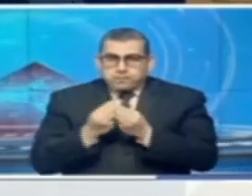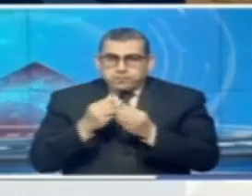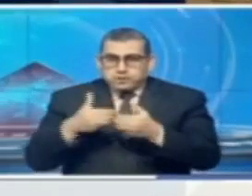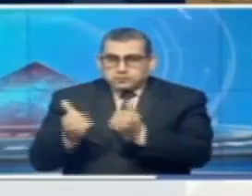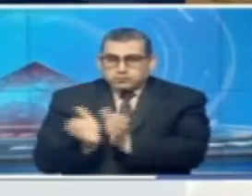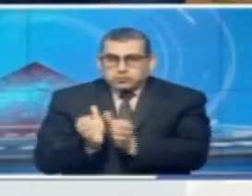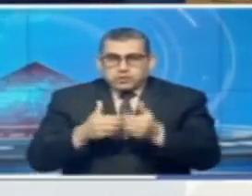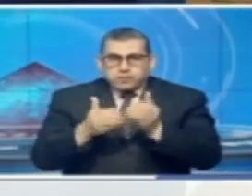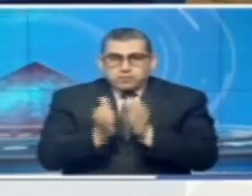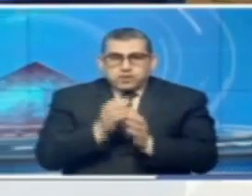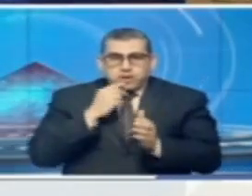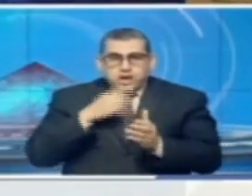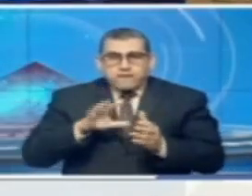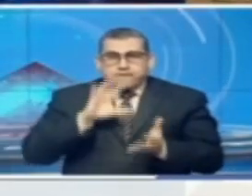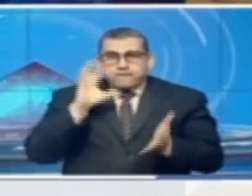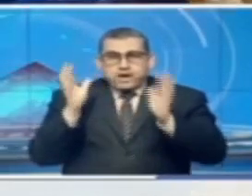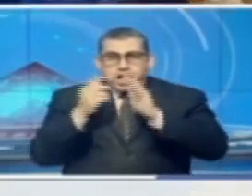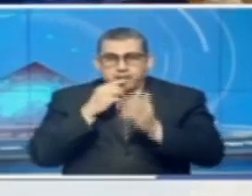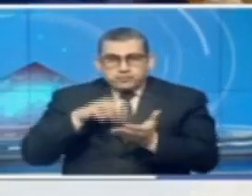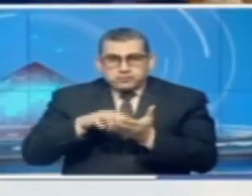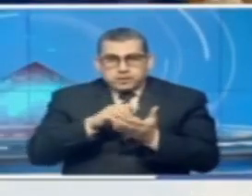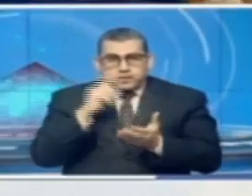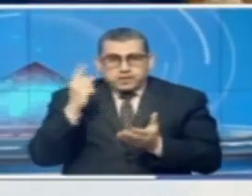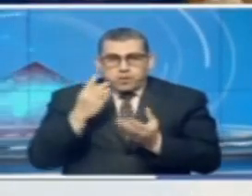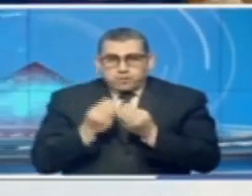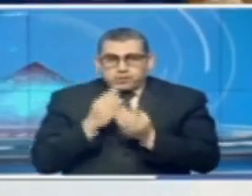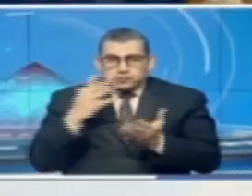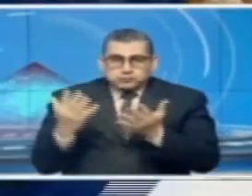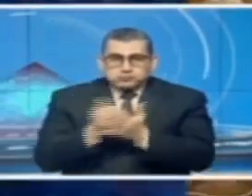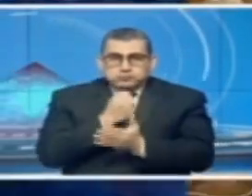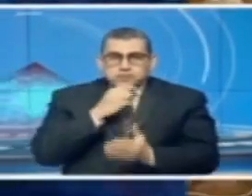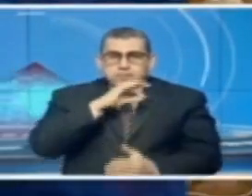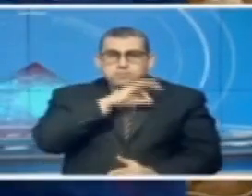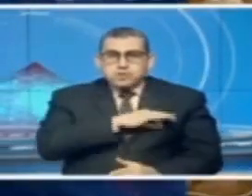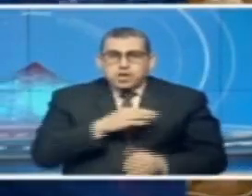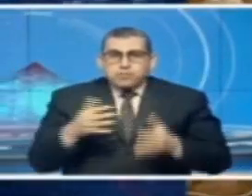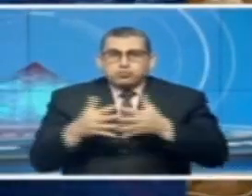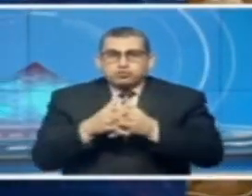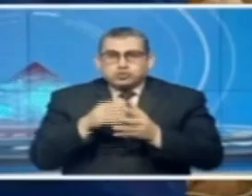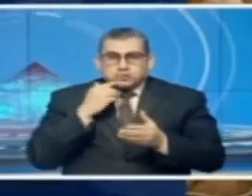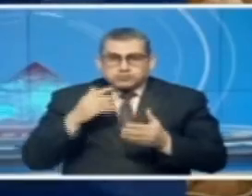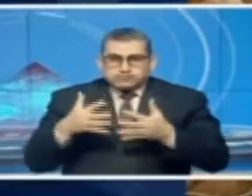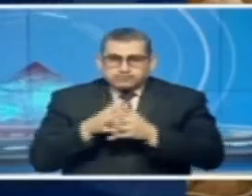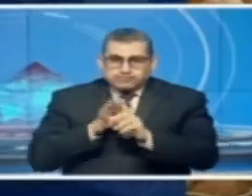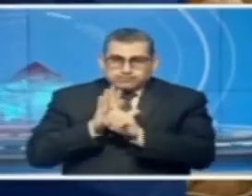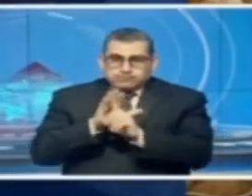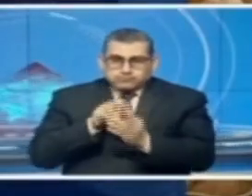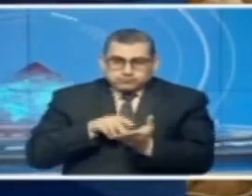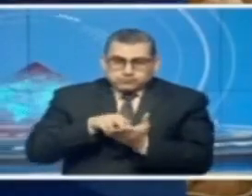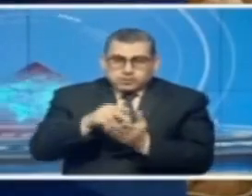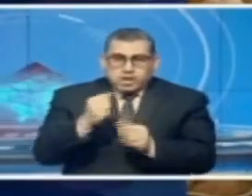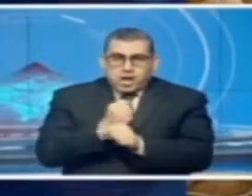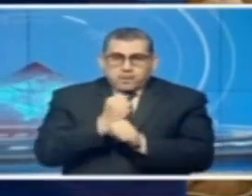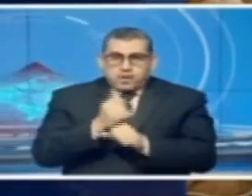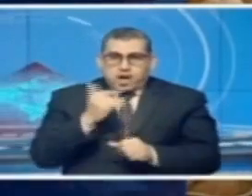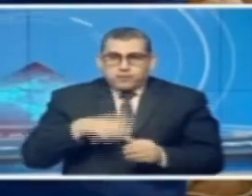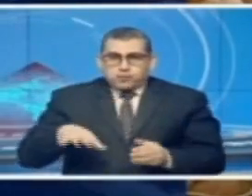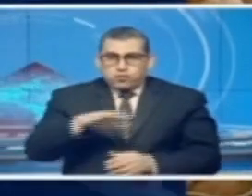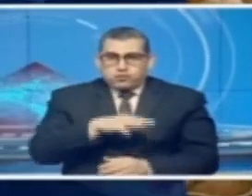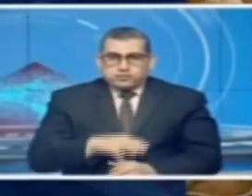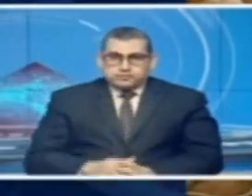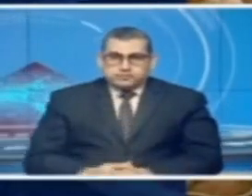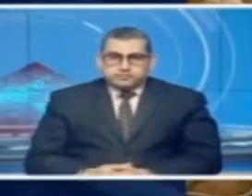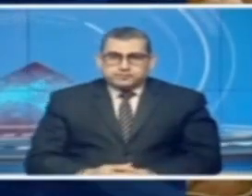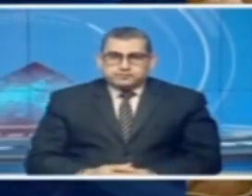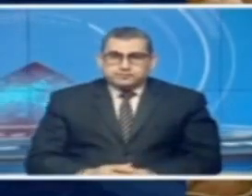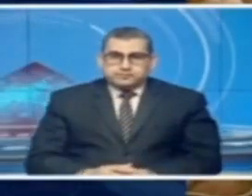المنظمات والمحافل الإقليمية والدولية تحقيقا للمصالح المشتركة وتعزيزا لمسيرة العمل العربي.